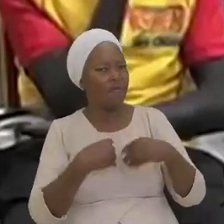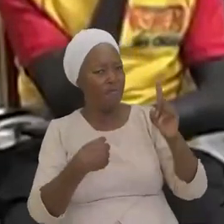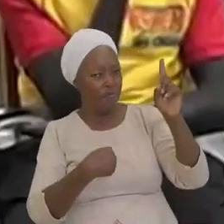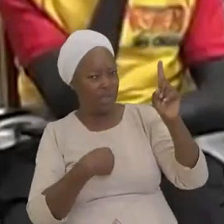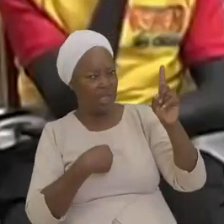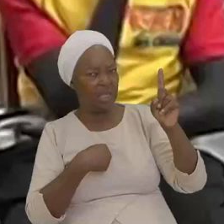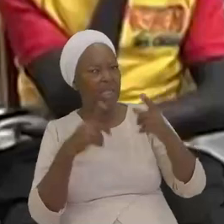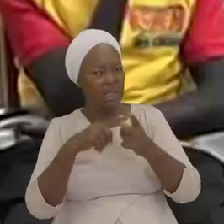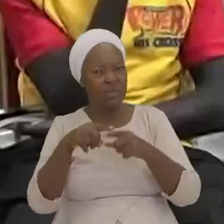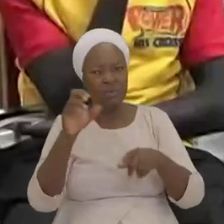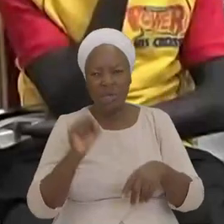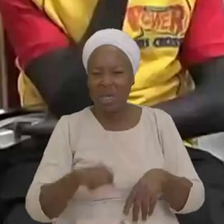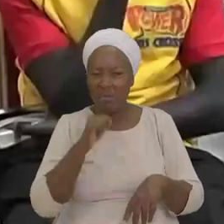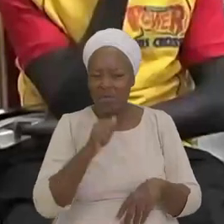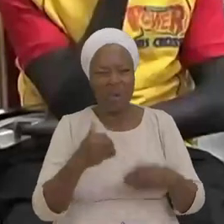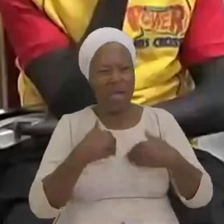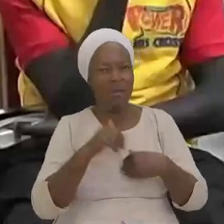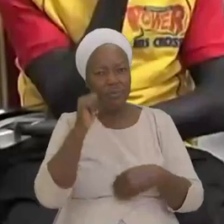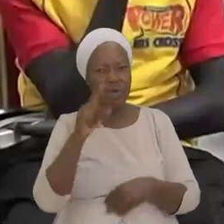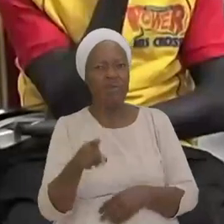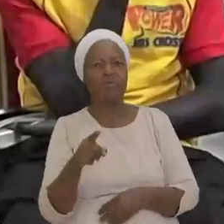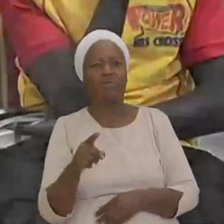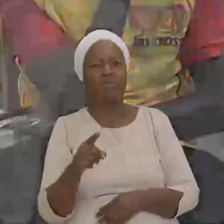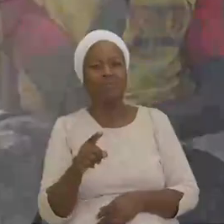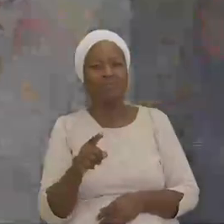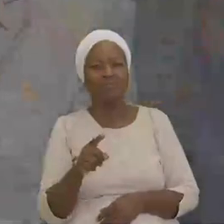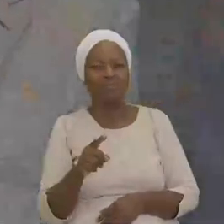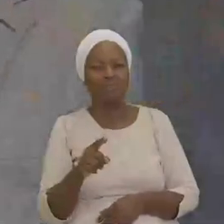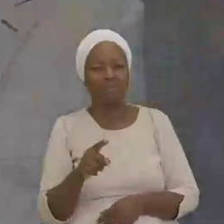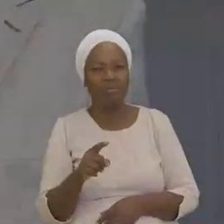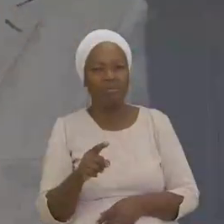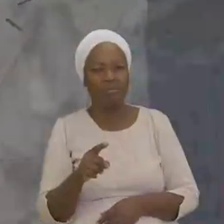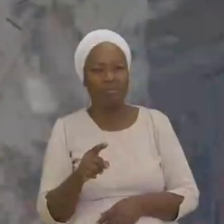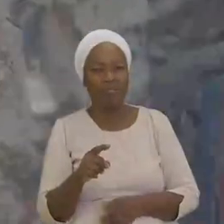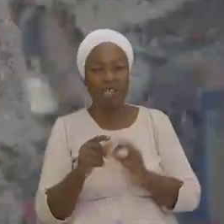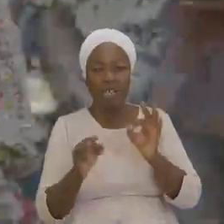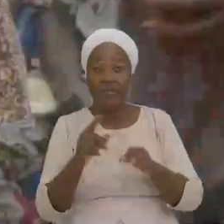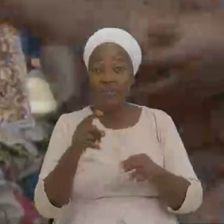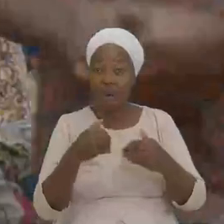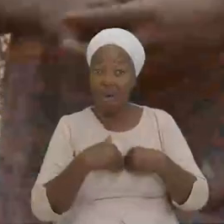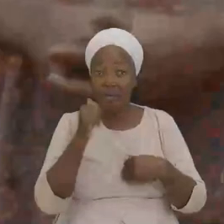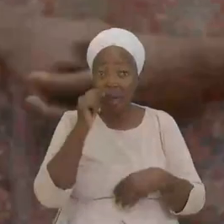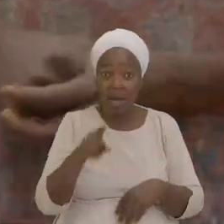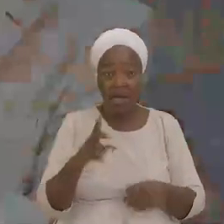Et le Seigneur dit, si tu veux m'avoir, tu ne peux pas l'avoir en plus.